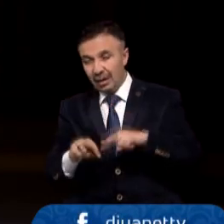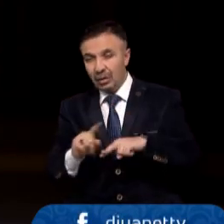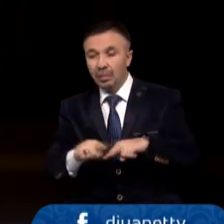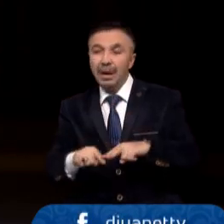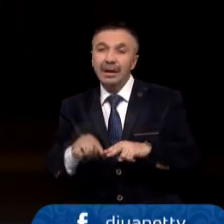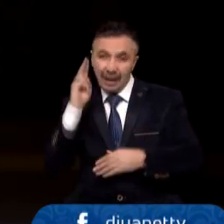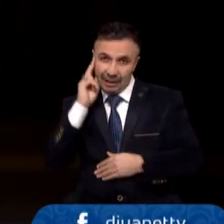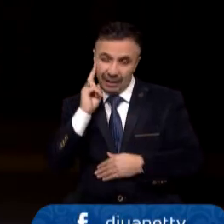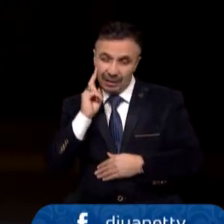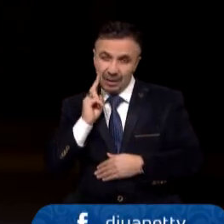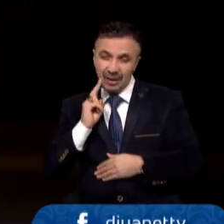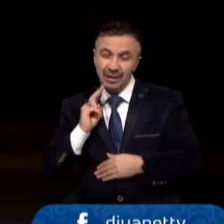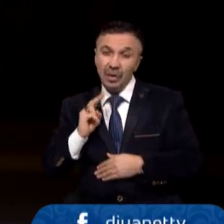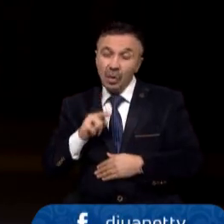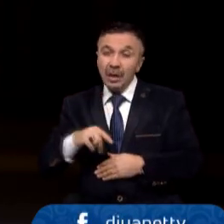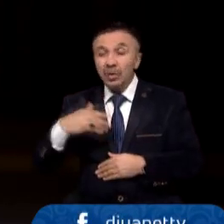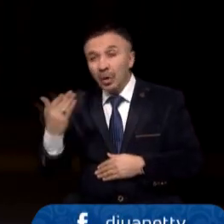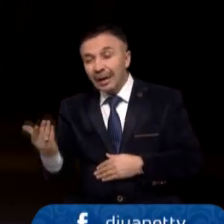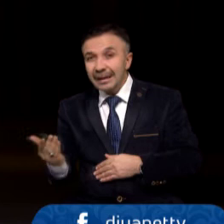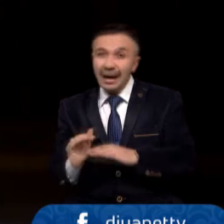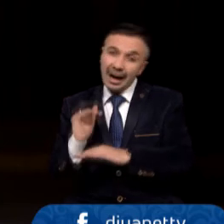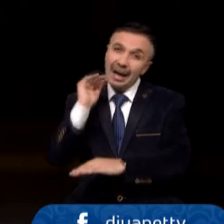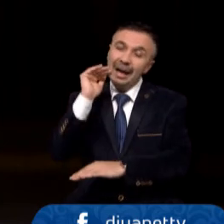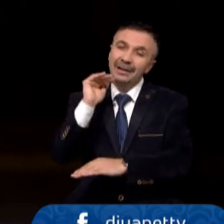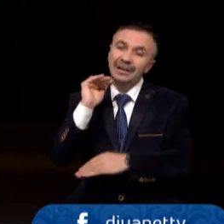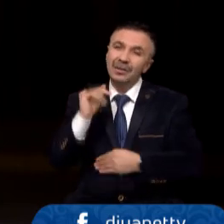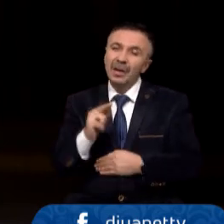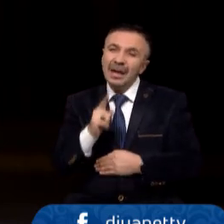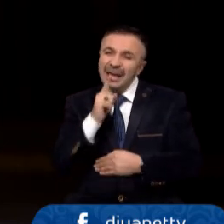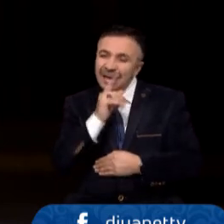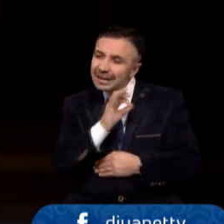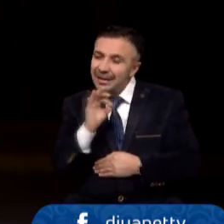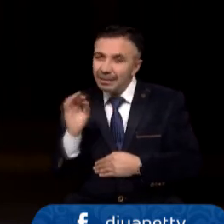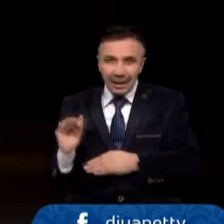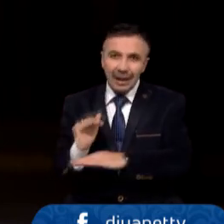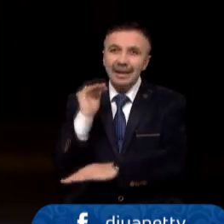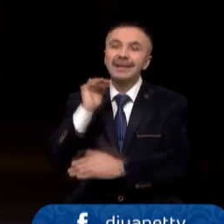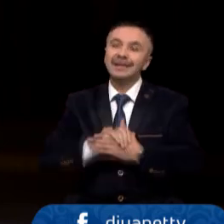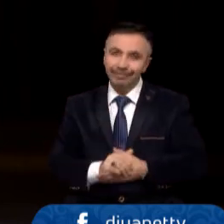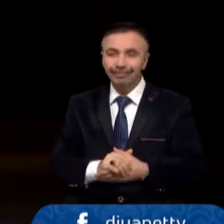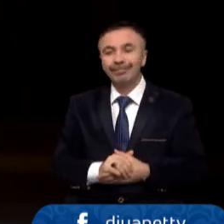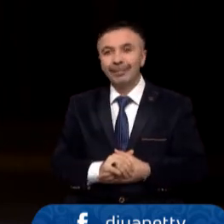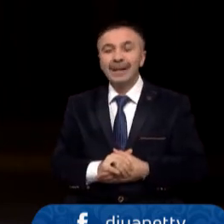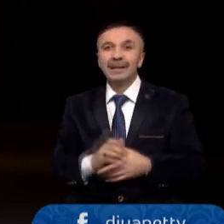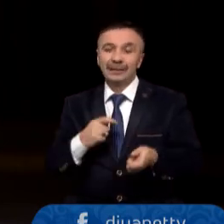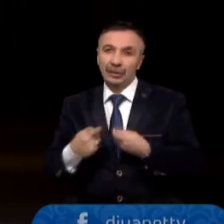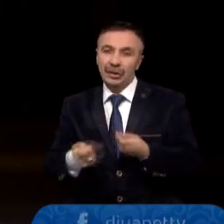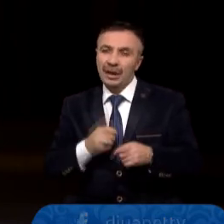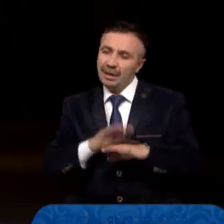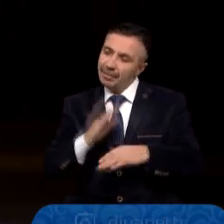Efendimiz'in bundan sonraki hayatı böyle sessiz bir hayattır